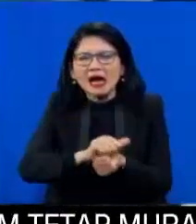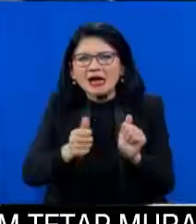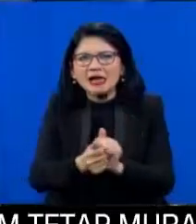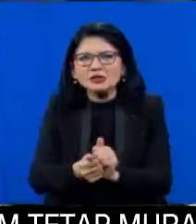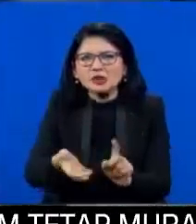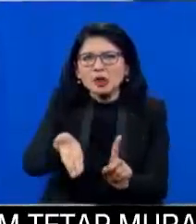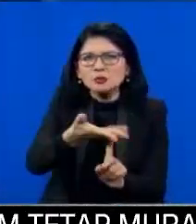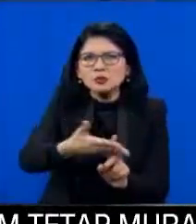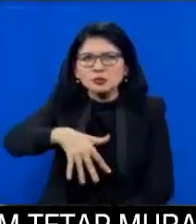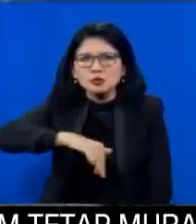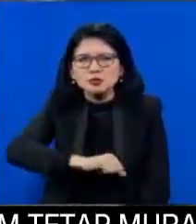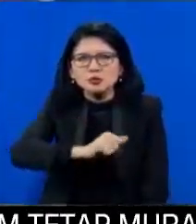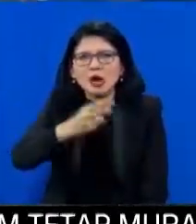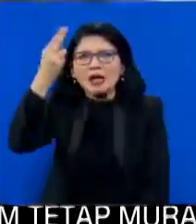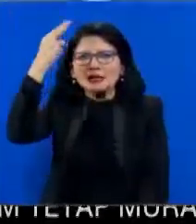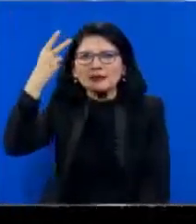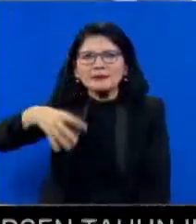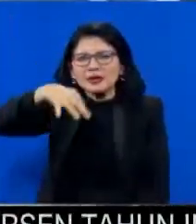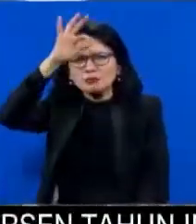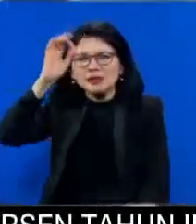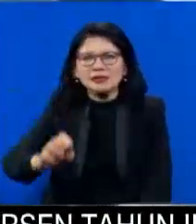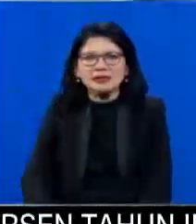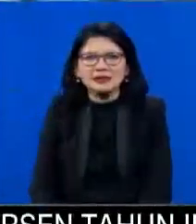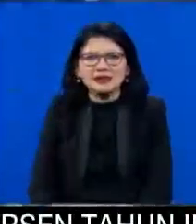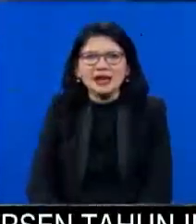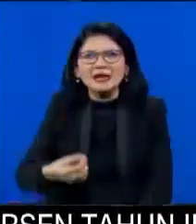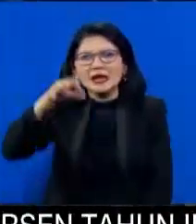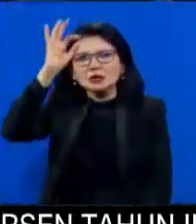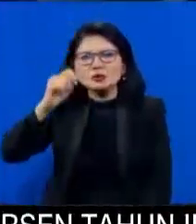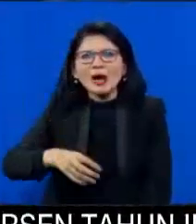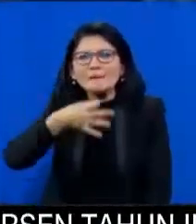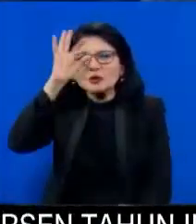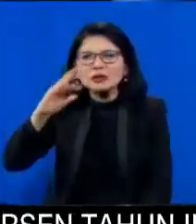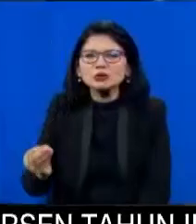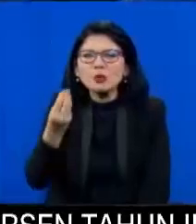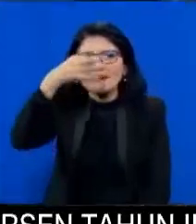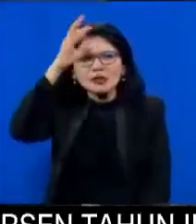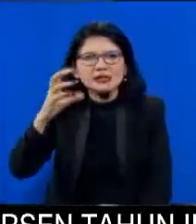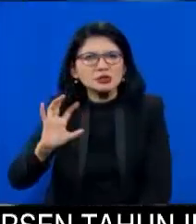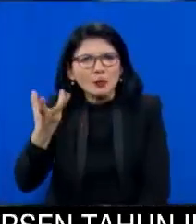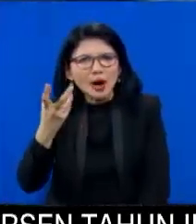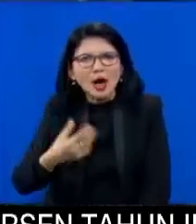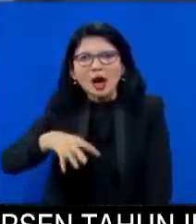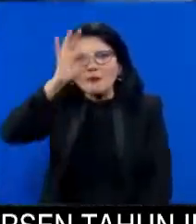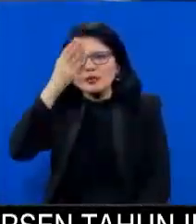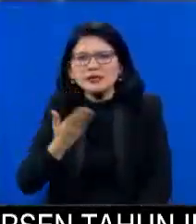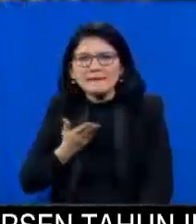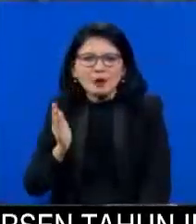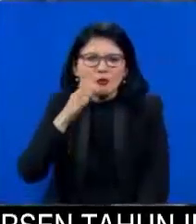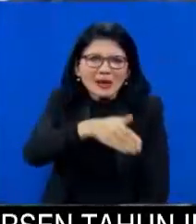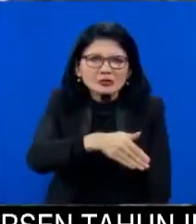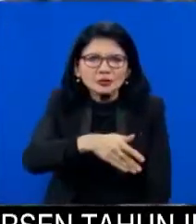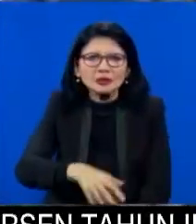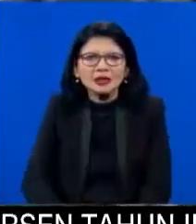dipimpin Direktur Reserse Kriminal Umum Polda Jawa Timur dan Kapolres Jombang. Saat polisi mencoba memasuki area